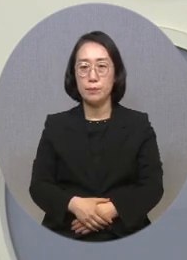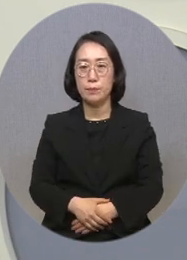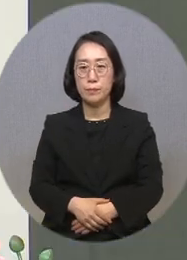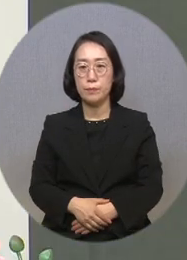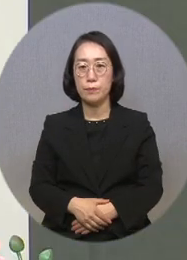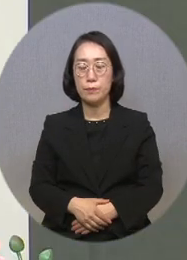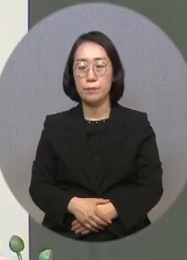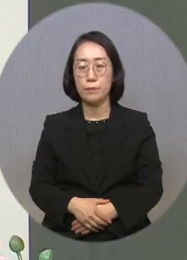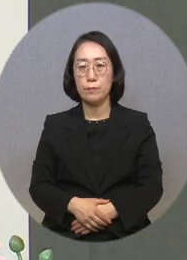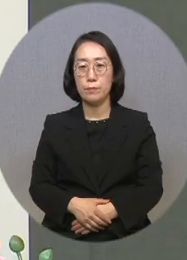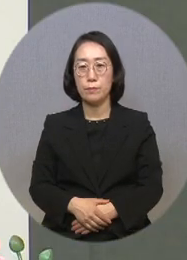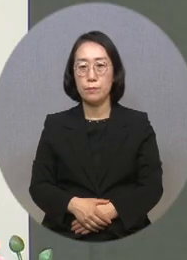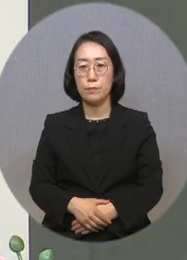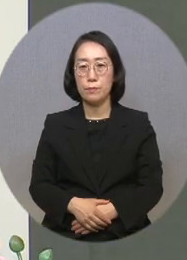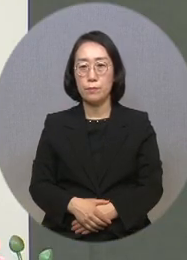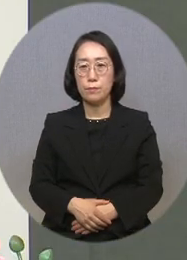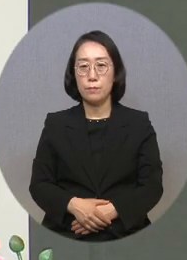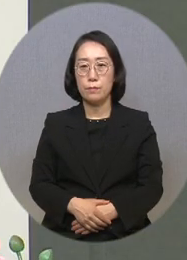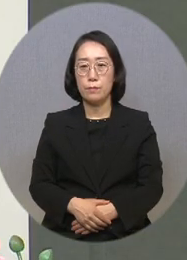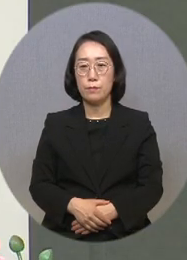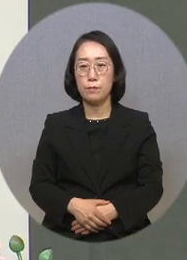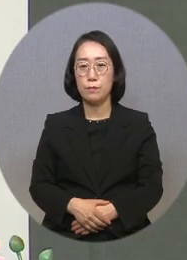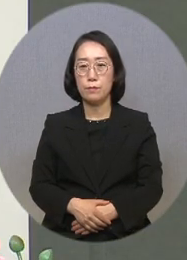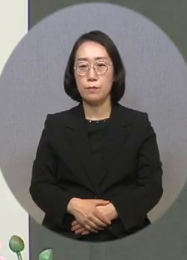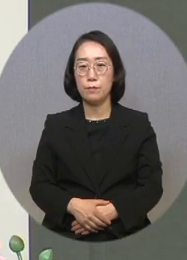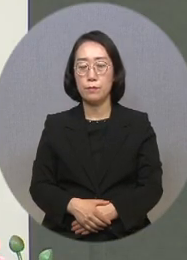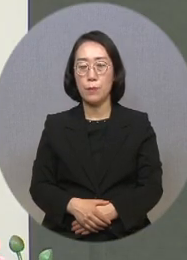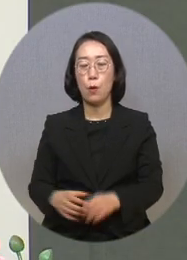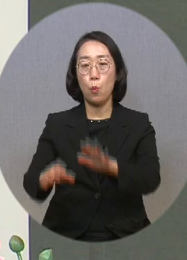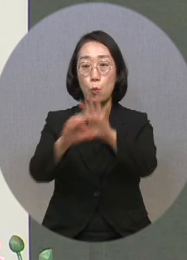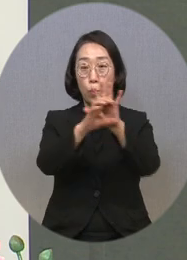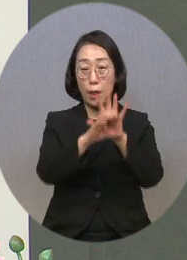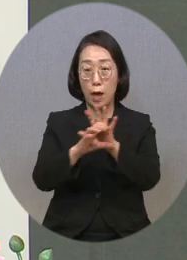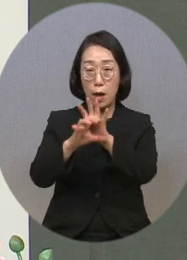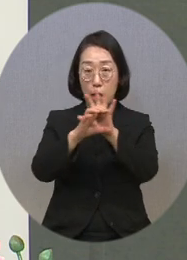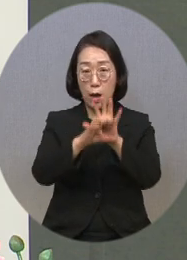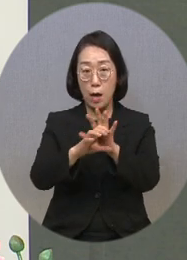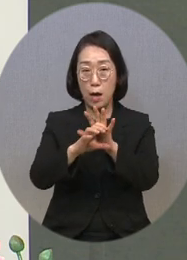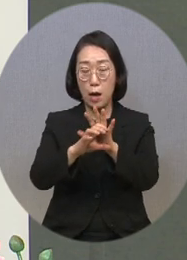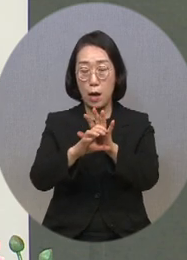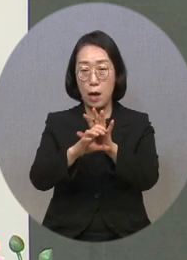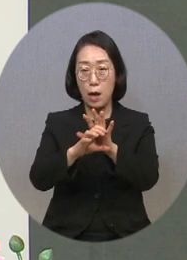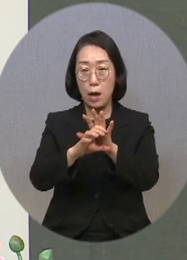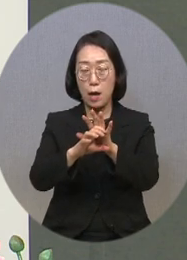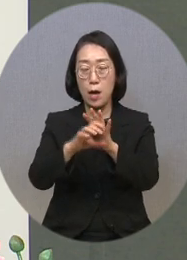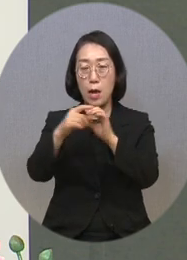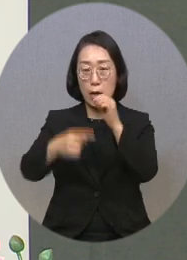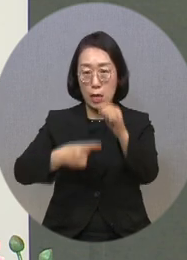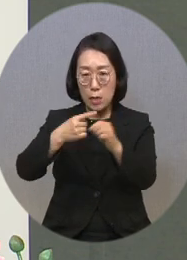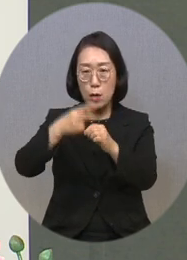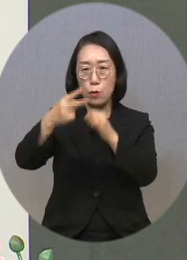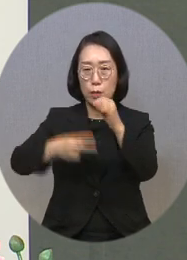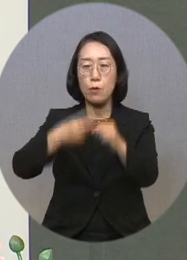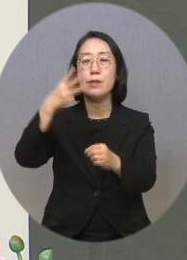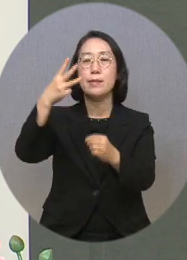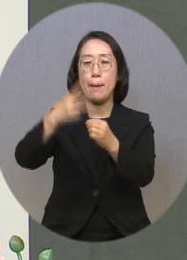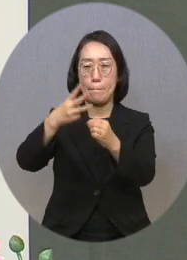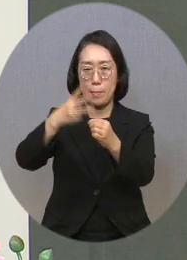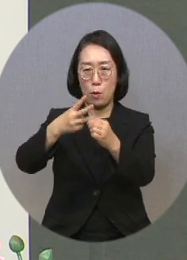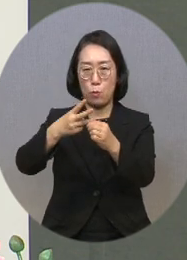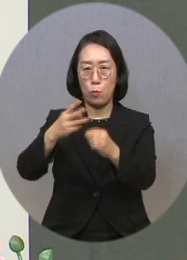네. 네, 이제 코로나 19 사태가 3년째